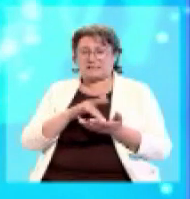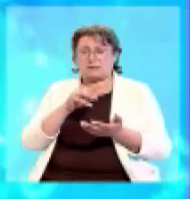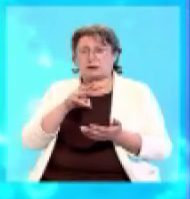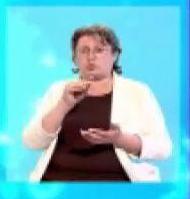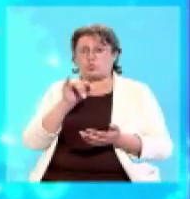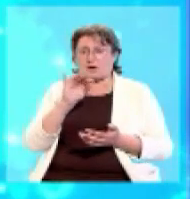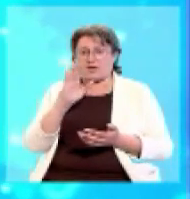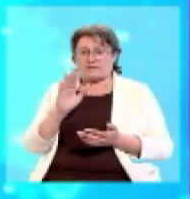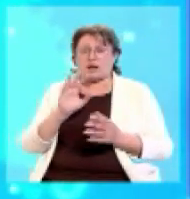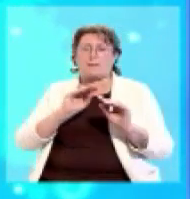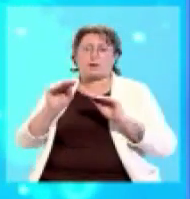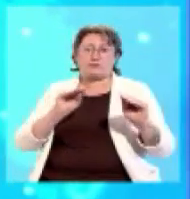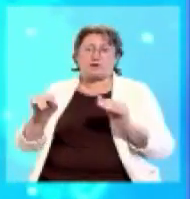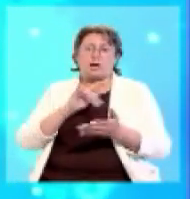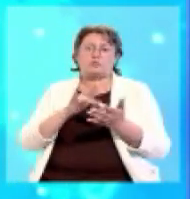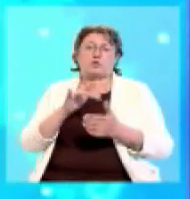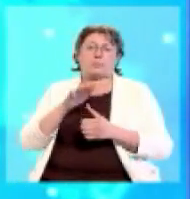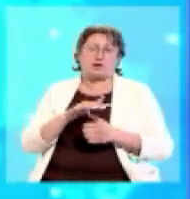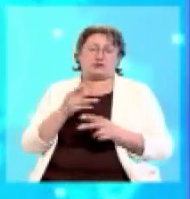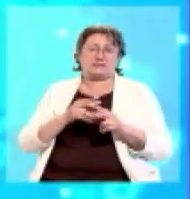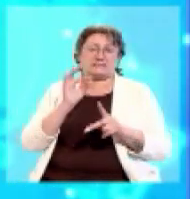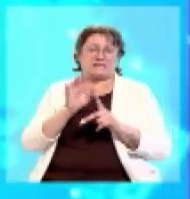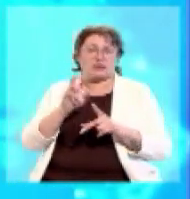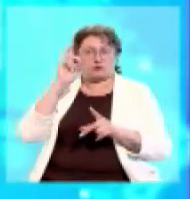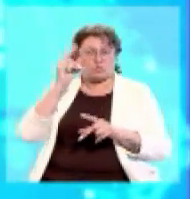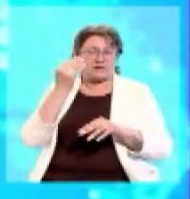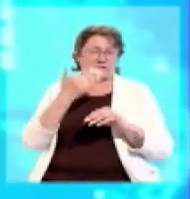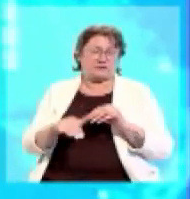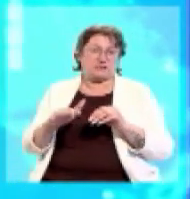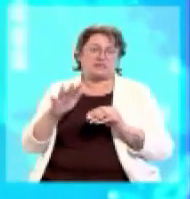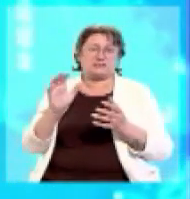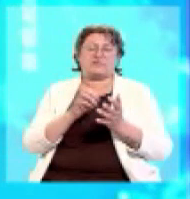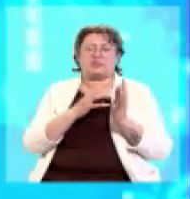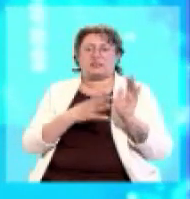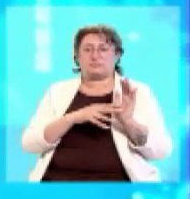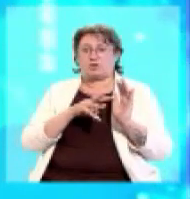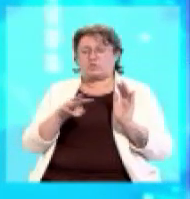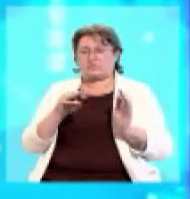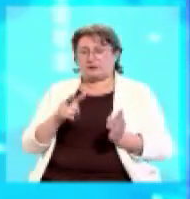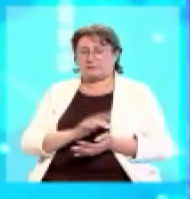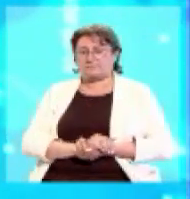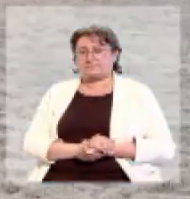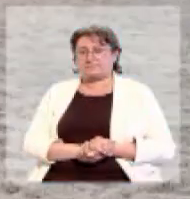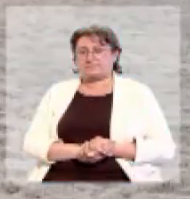Марата Жандубаева оборудовали городской пляж. На эти цели из бюджета выделили 19 миллионов тенге.